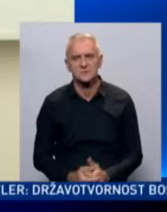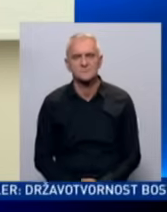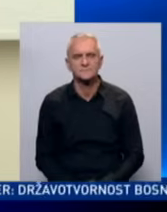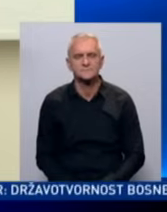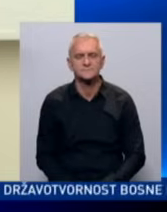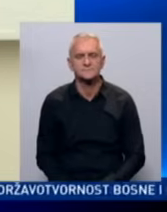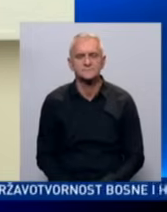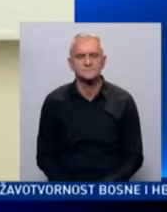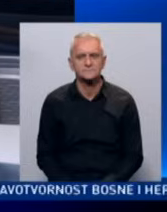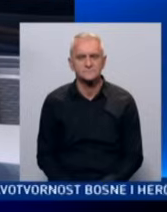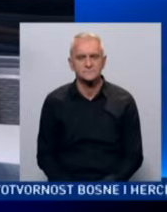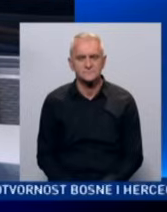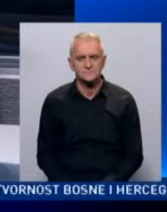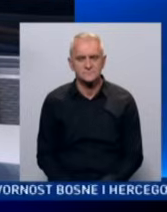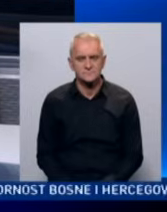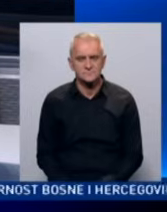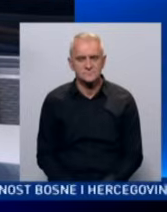riješiti.